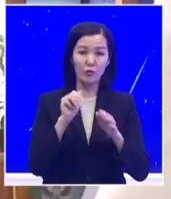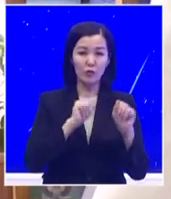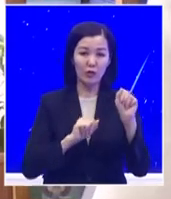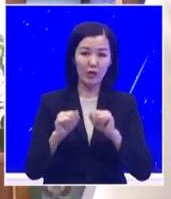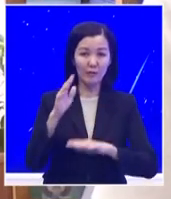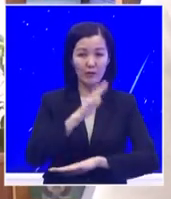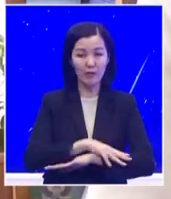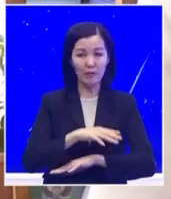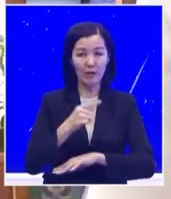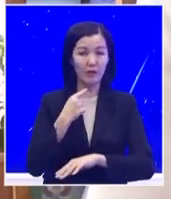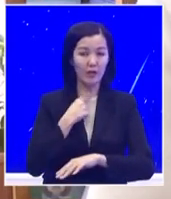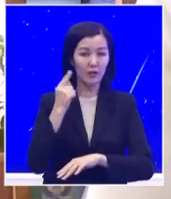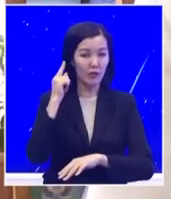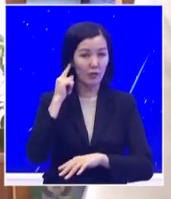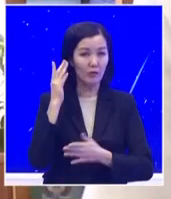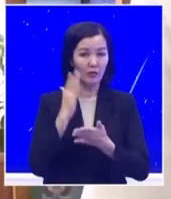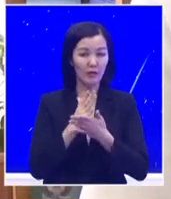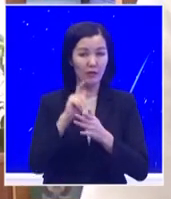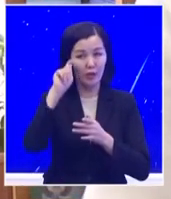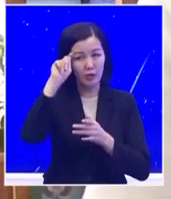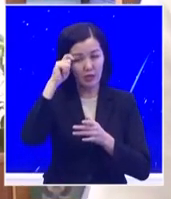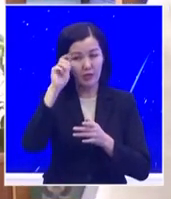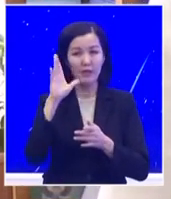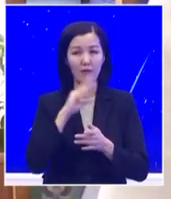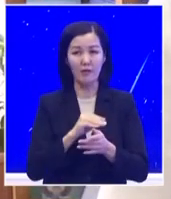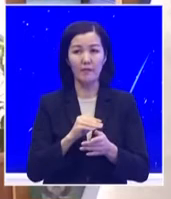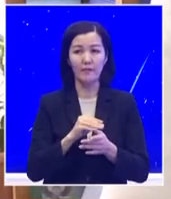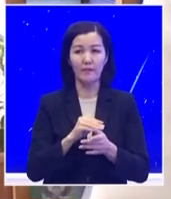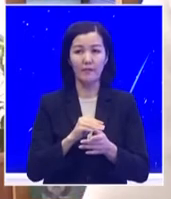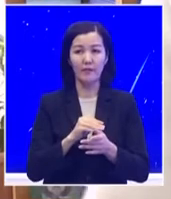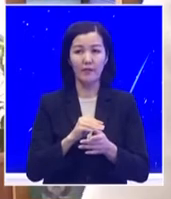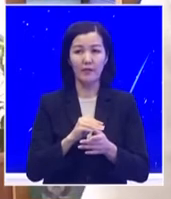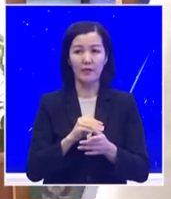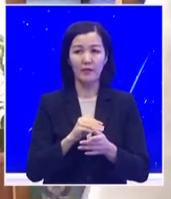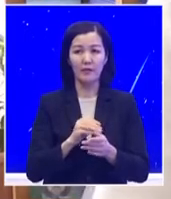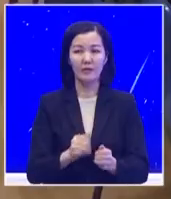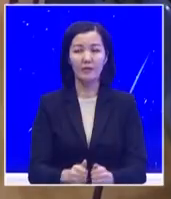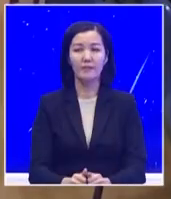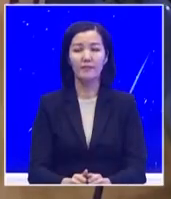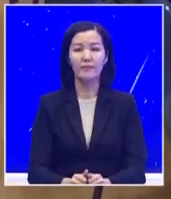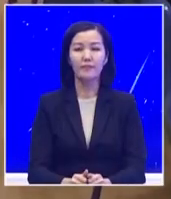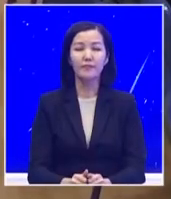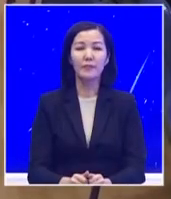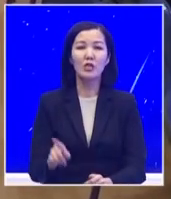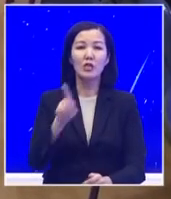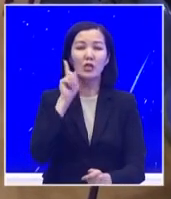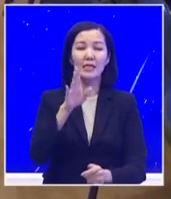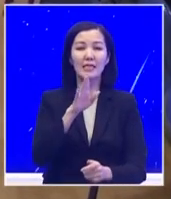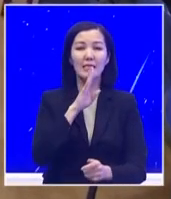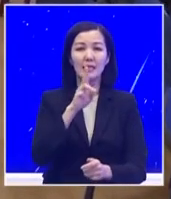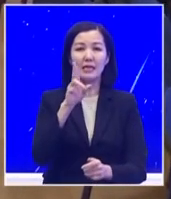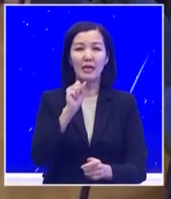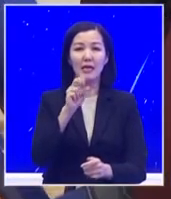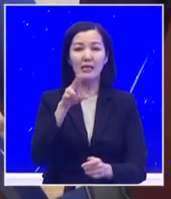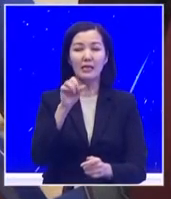сабақ оқып отырып та аудионы қосып қоямын, және ол мен есінде қалып қалады да келесі жолы айтқан кезде өзімен өзі айтыла береді. Талапты бойжеткен Қадырғали